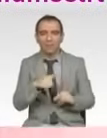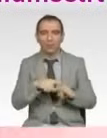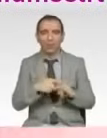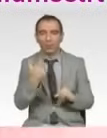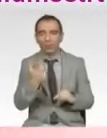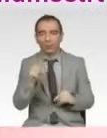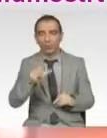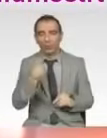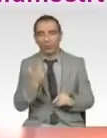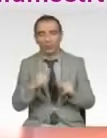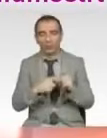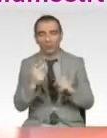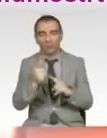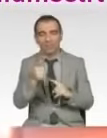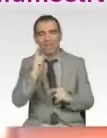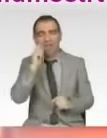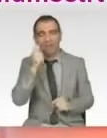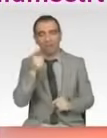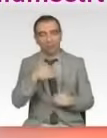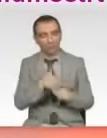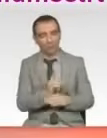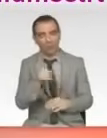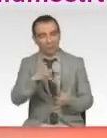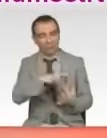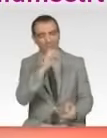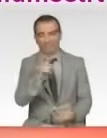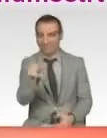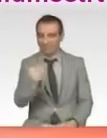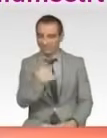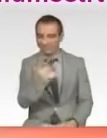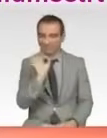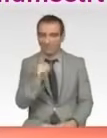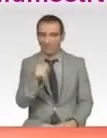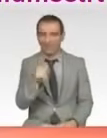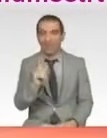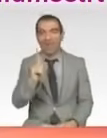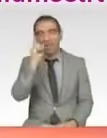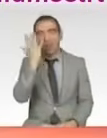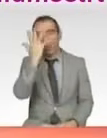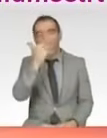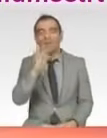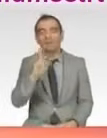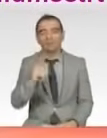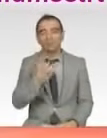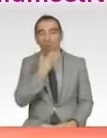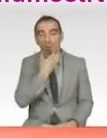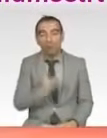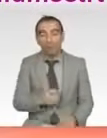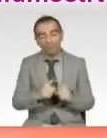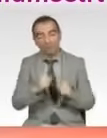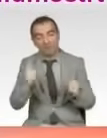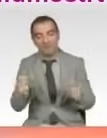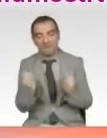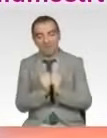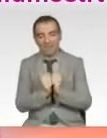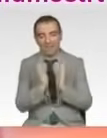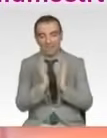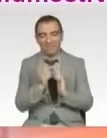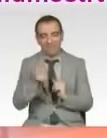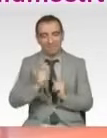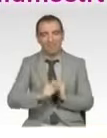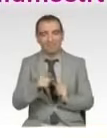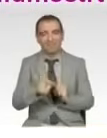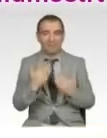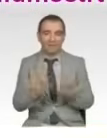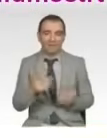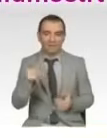Hulusi amca. Vallahi yok. Doğru insanı seçmişsiniz. Allah da mahcup etmesin inşallah. Ömür boyu beraberlikleri devam etsin. Tabii